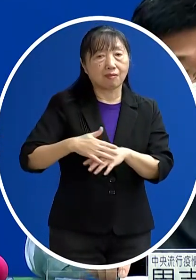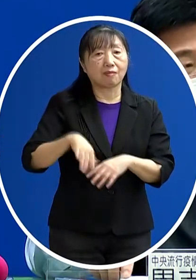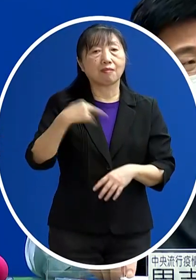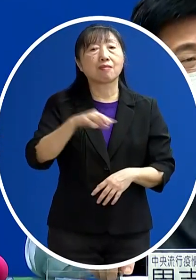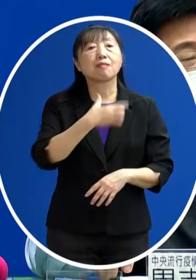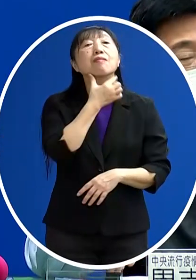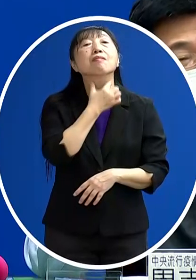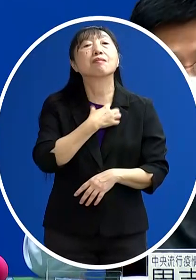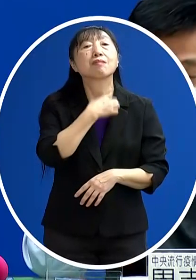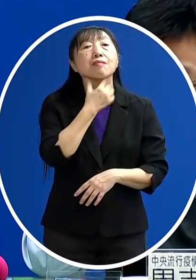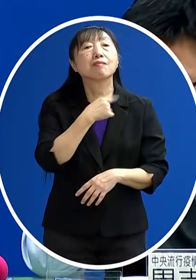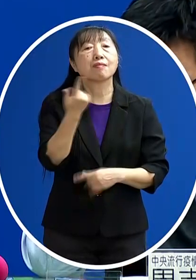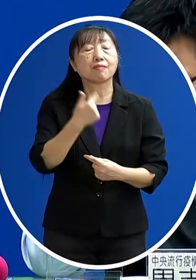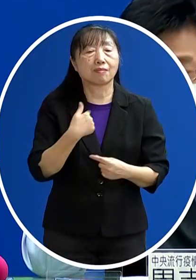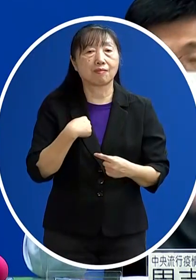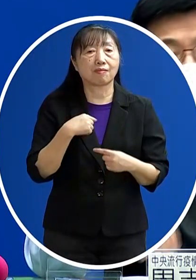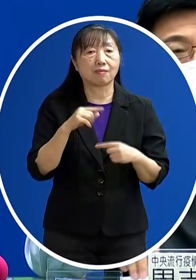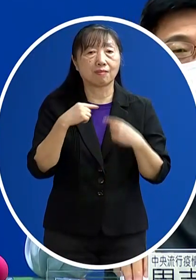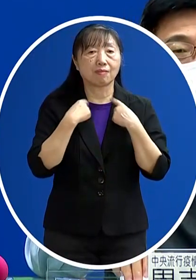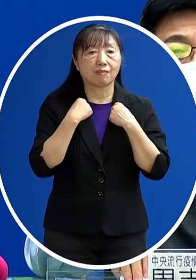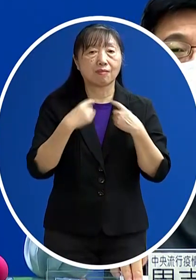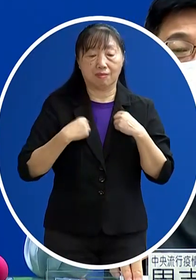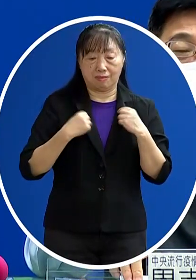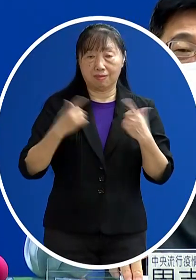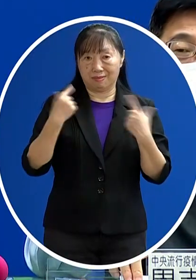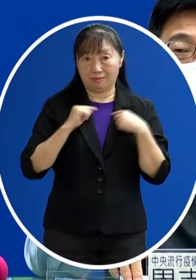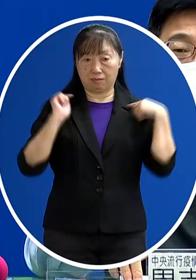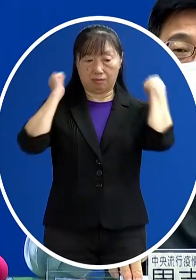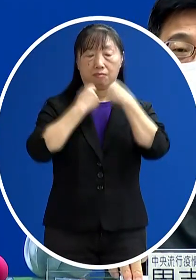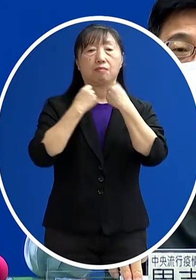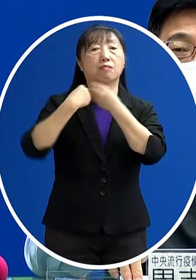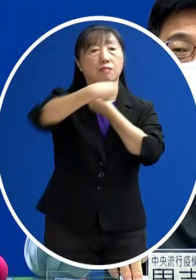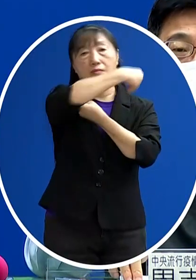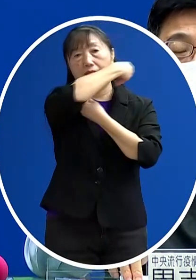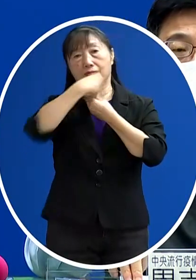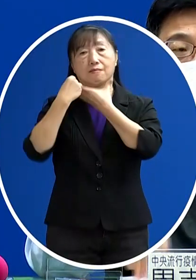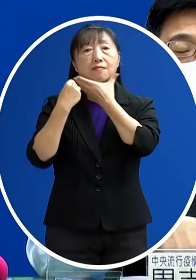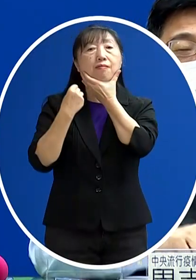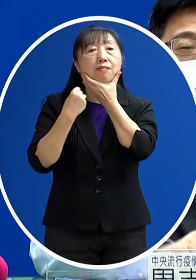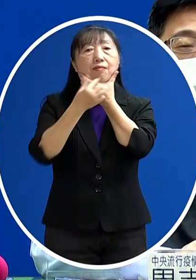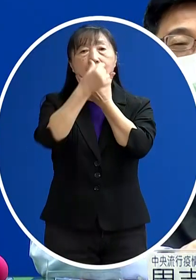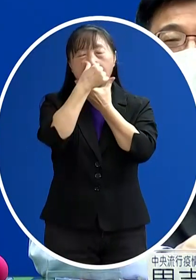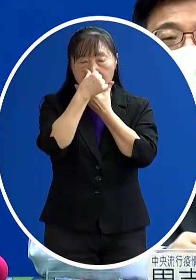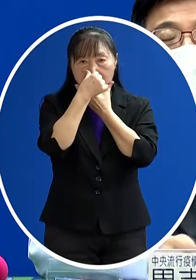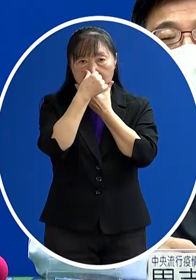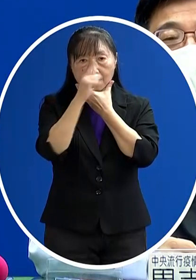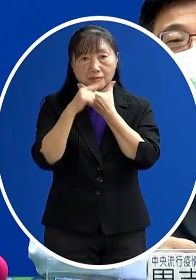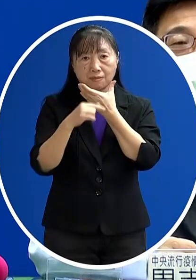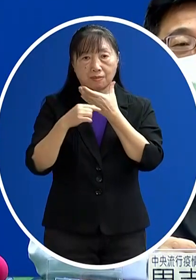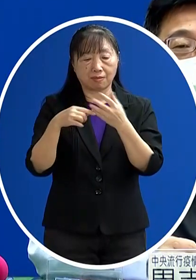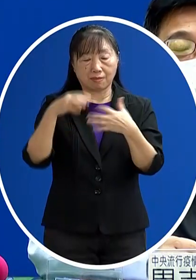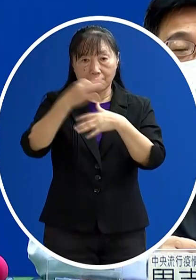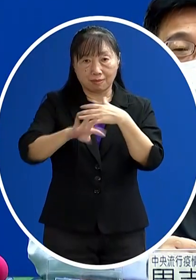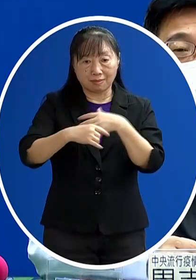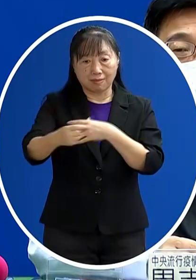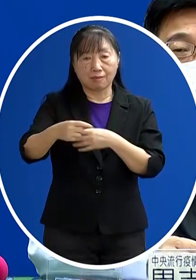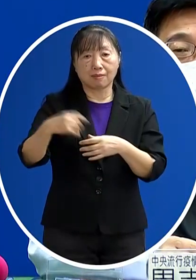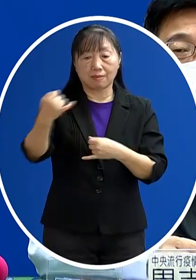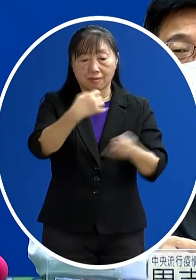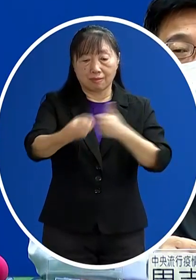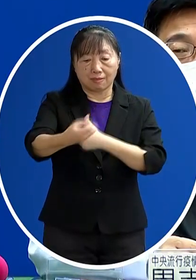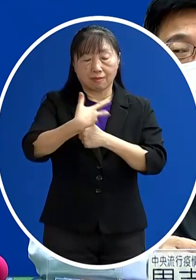就是防護衣的這個領口這個部分 也是要確實的封緊才不會說有一些空隙 有可能讓一些病毒有